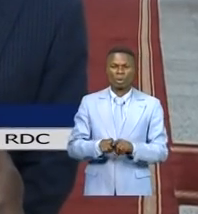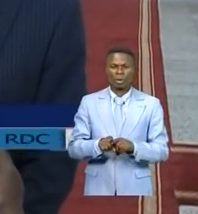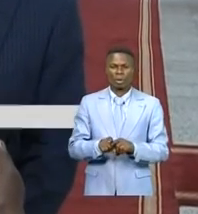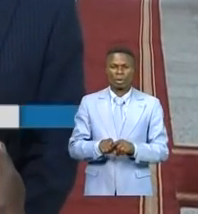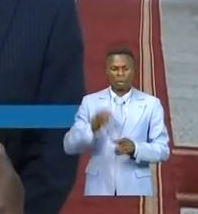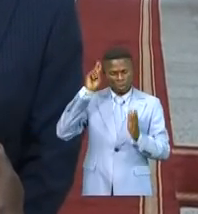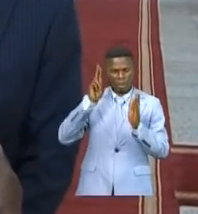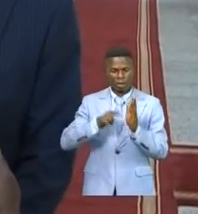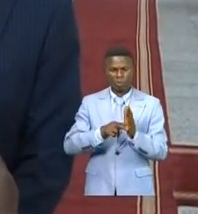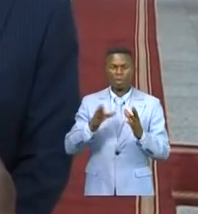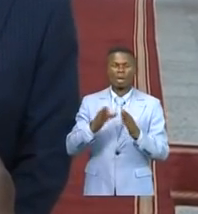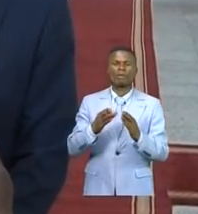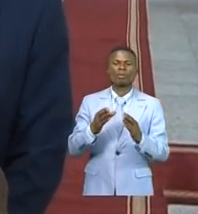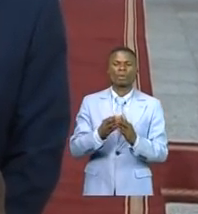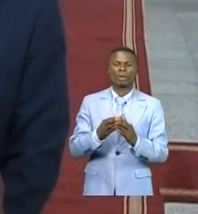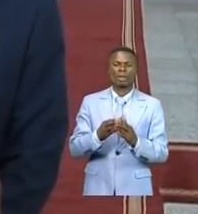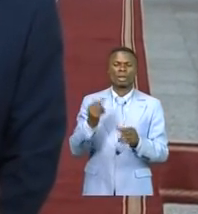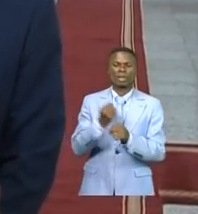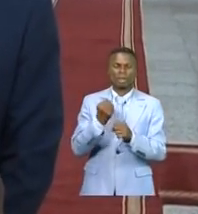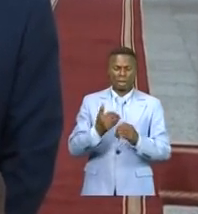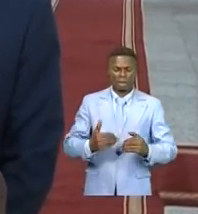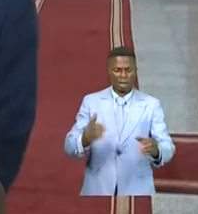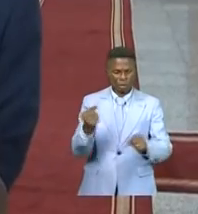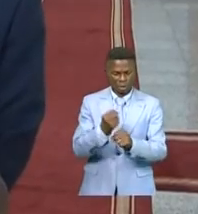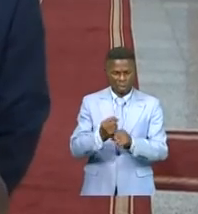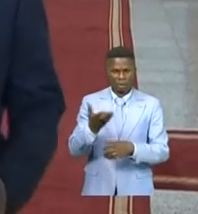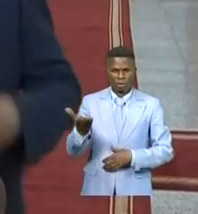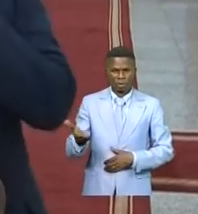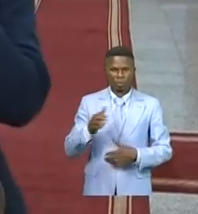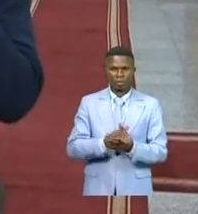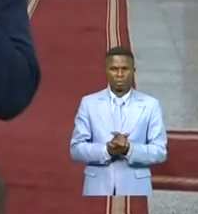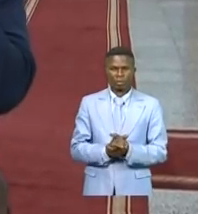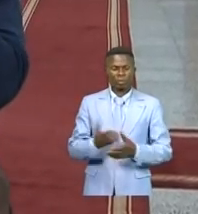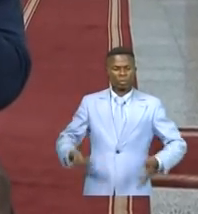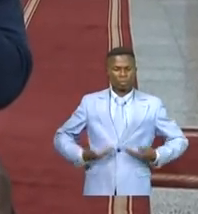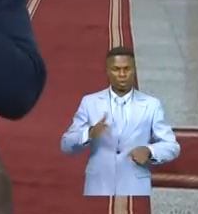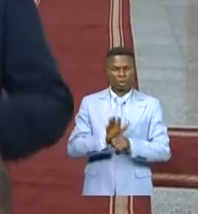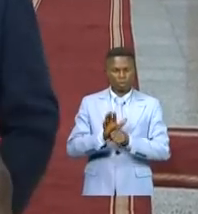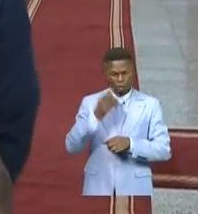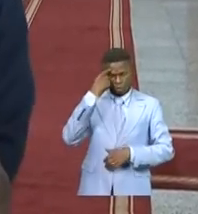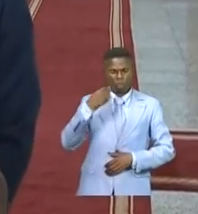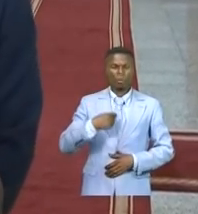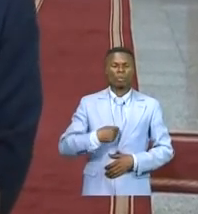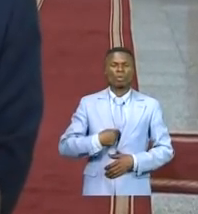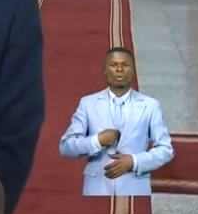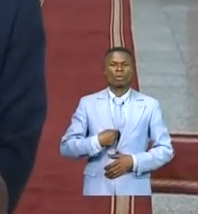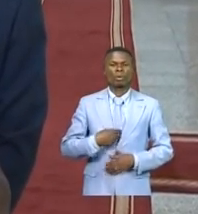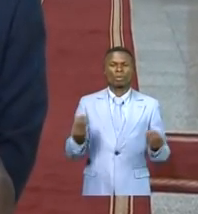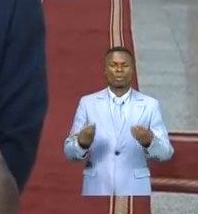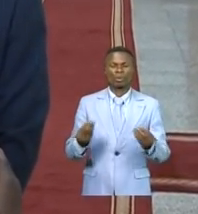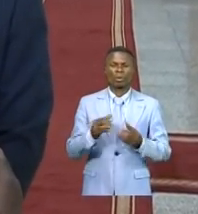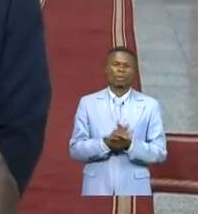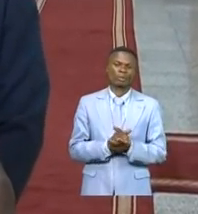gouvernement avec lequel je suis prête à continuer à travailler. Ça a été content, mais je suis content. Pourquoi pas,